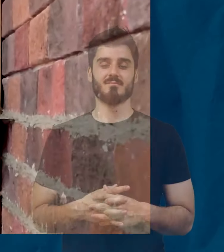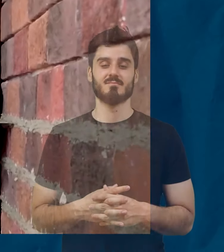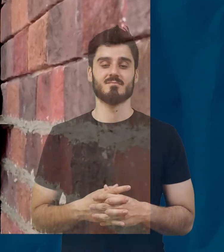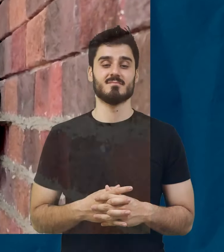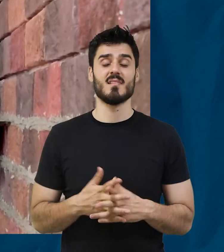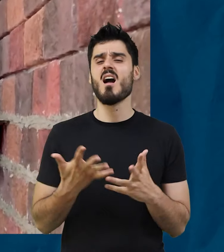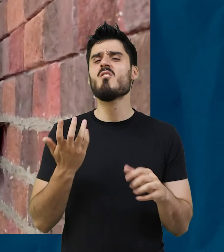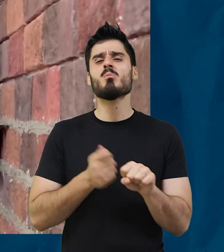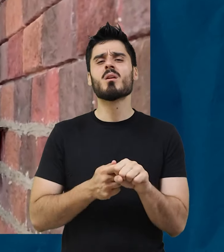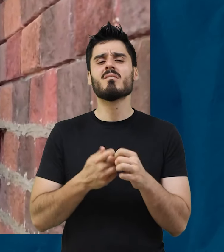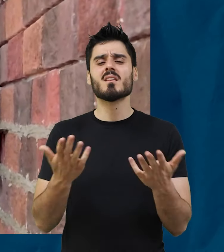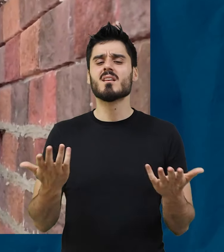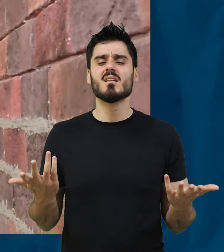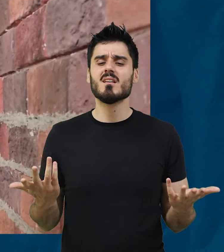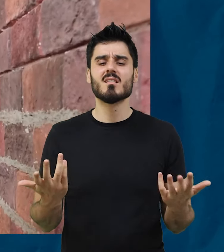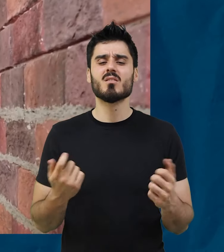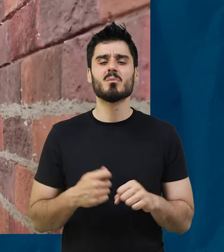Караджочка, какво правите?